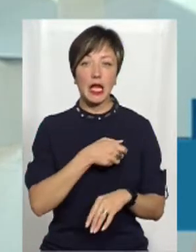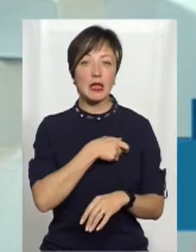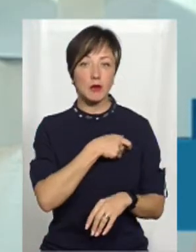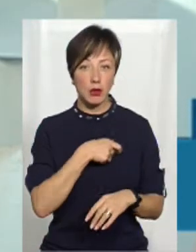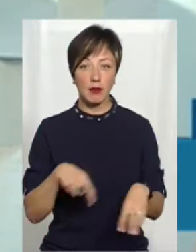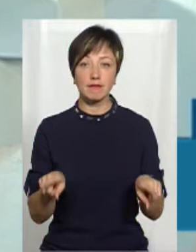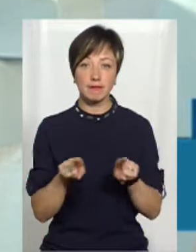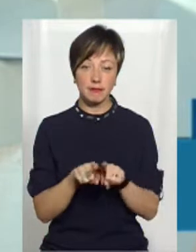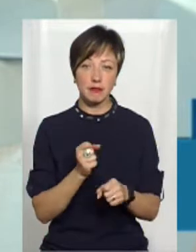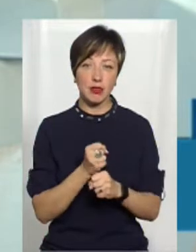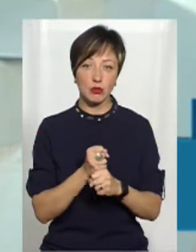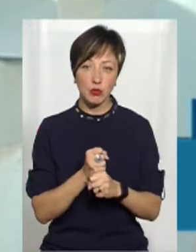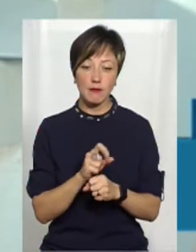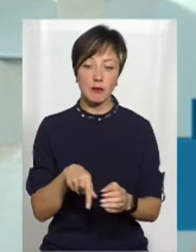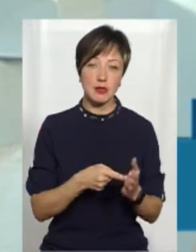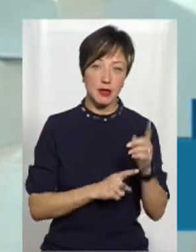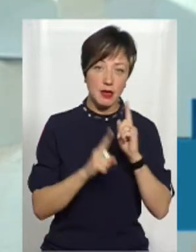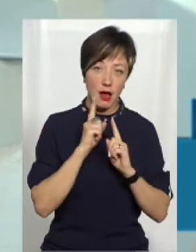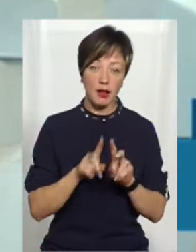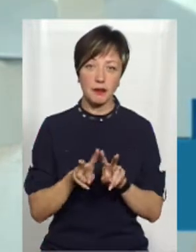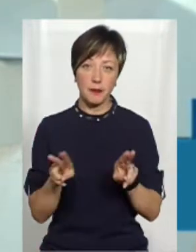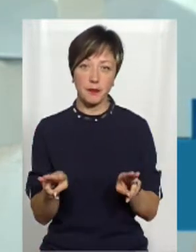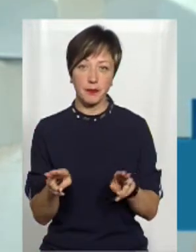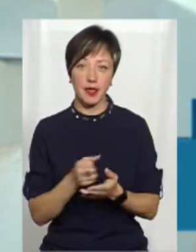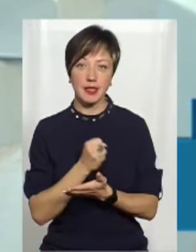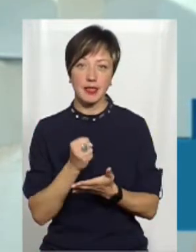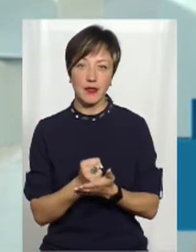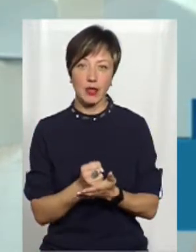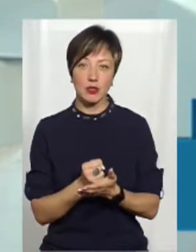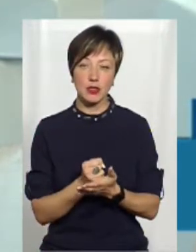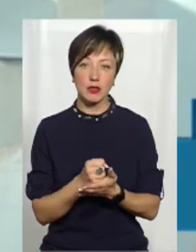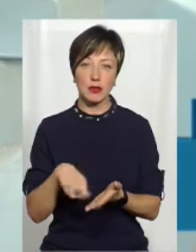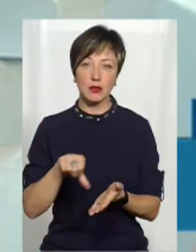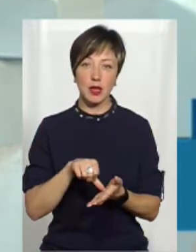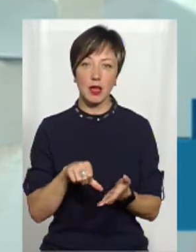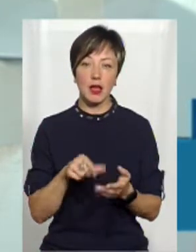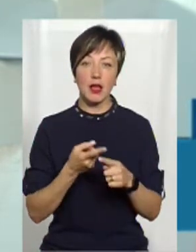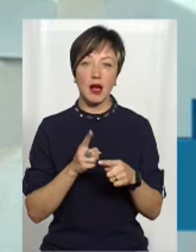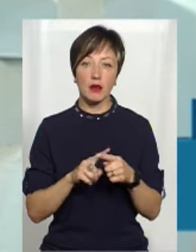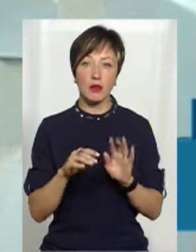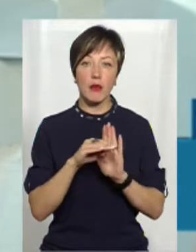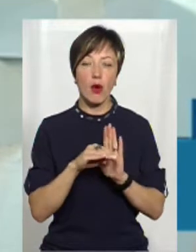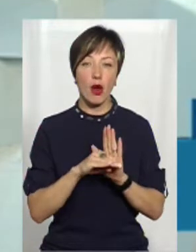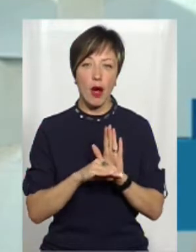він так само працює і в міській раді, і так само там затверджує якісь, приймає участь в затвердженні якихось